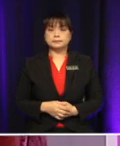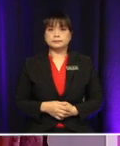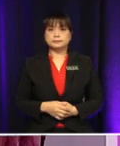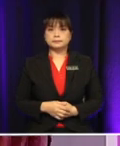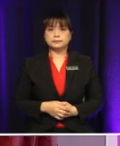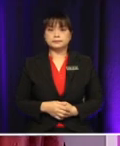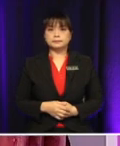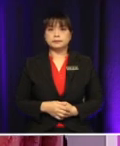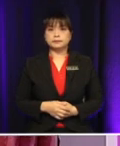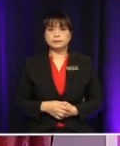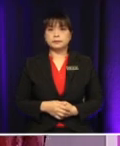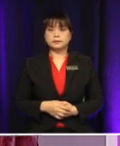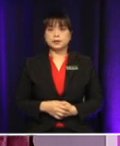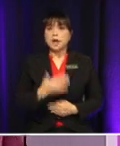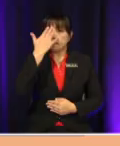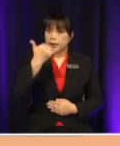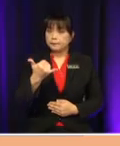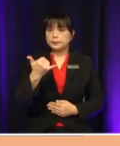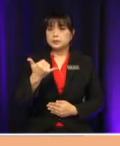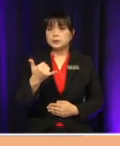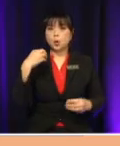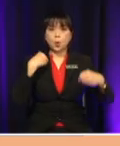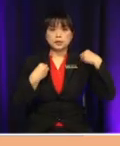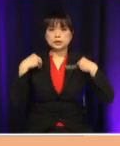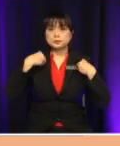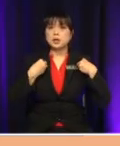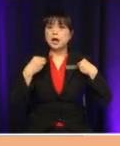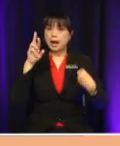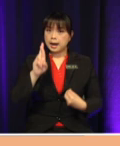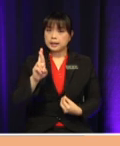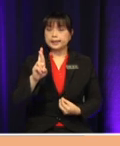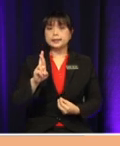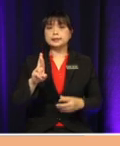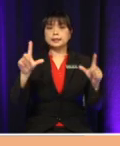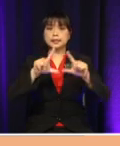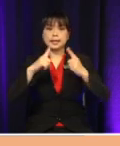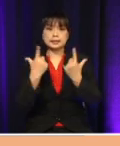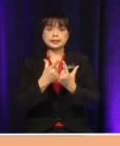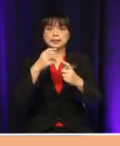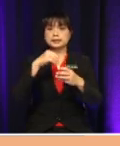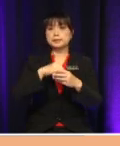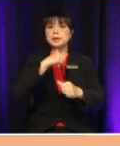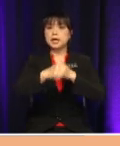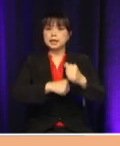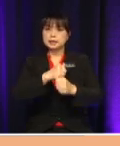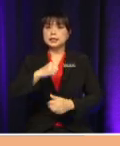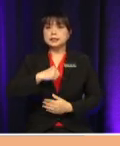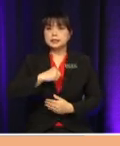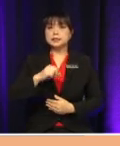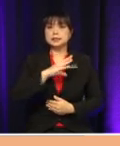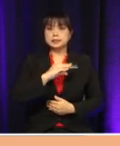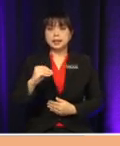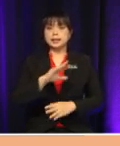sedikit oke Mengapa organisme or dikelaskan ke dalam alam Yang Tersendiri dan tidak